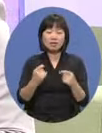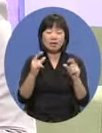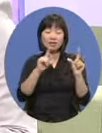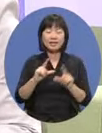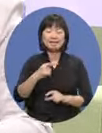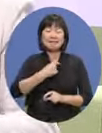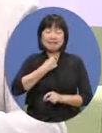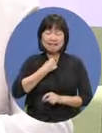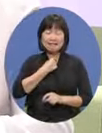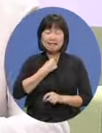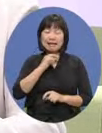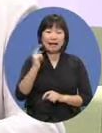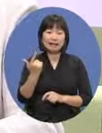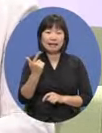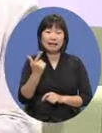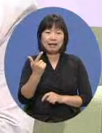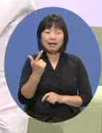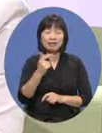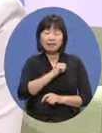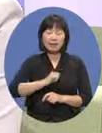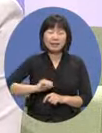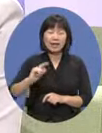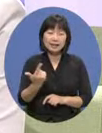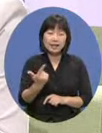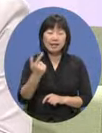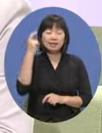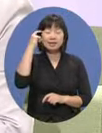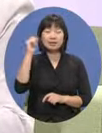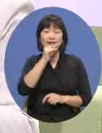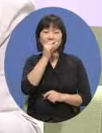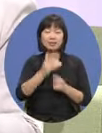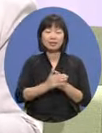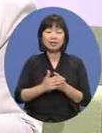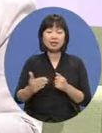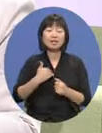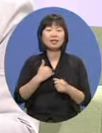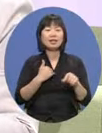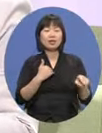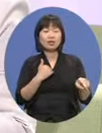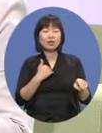거야, 참지 않을 거야 이런 것들을 좀 가지고 있죠. 그래서 저는 이게